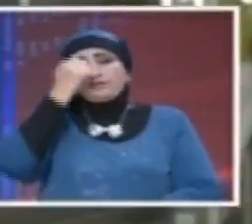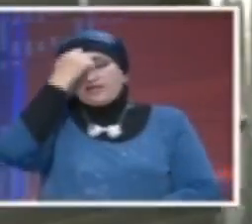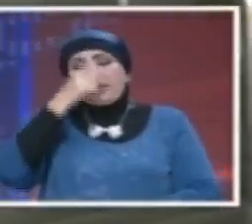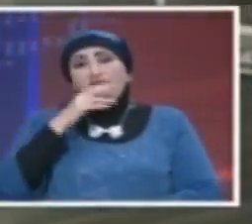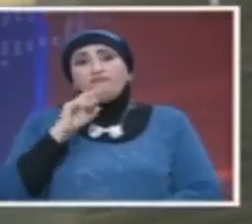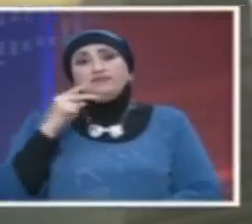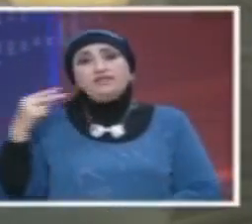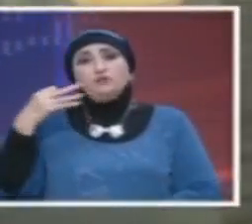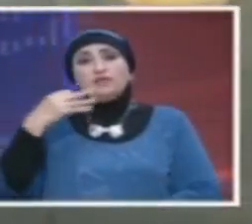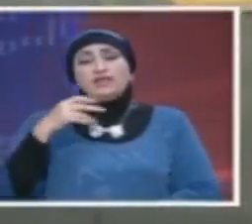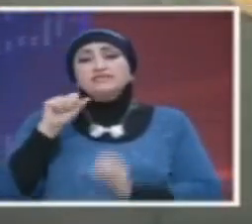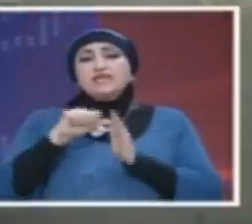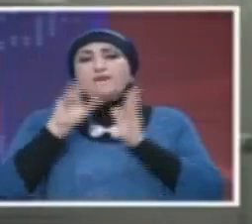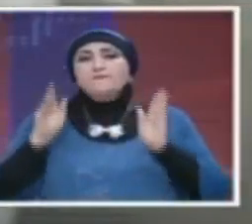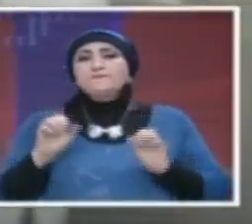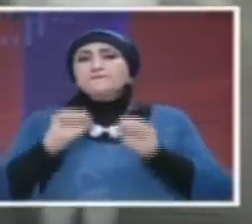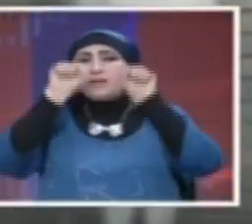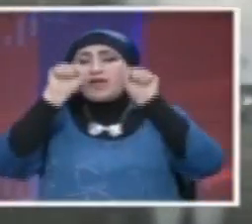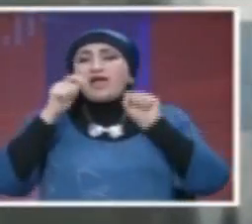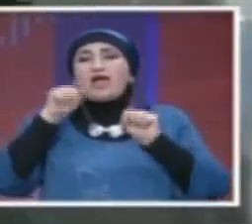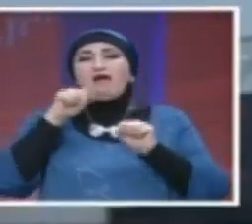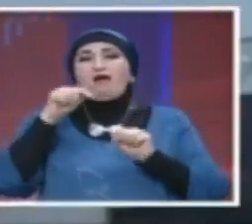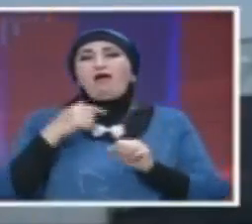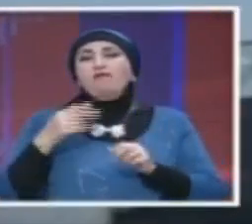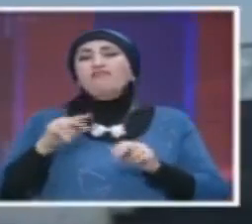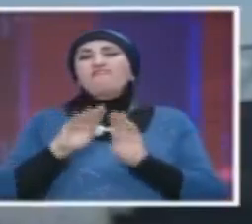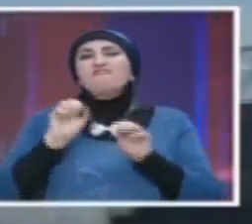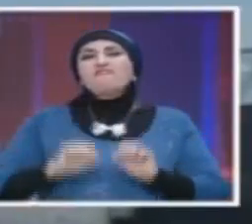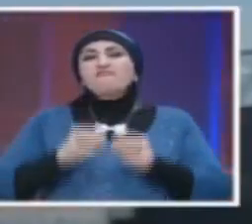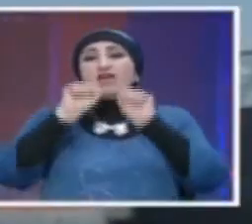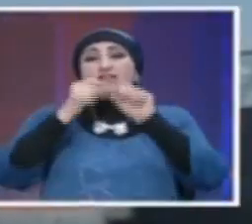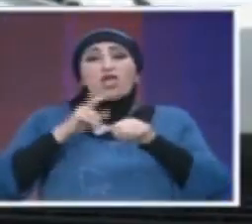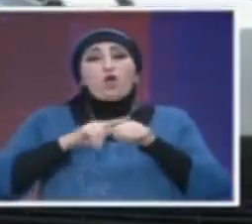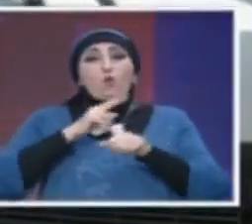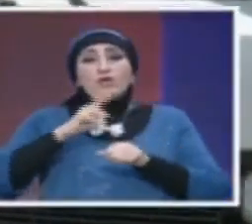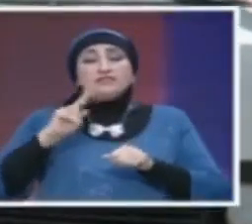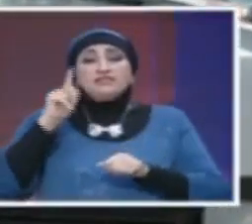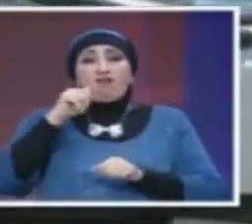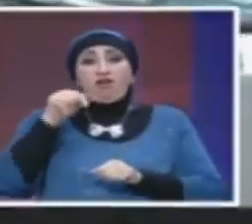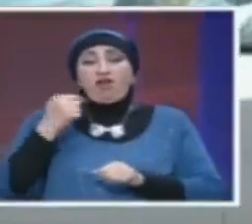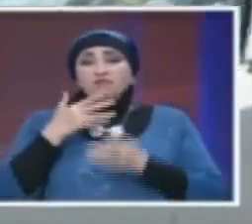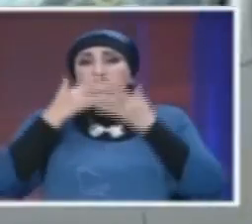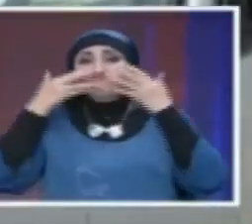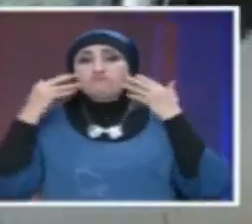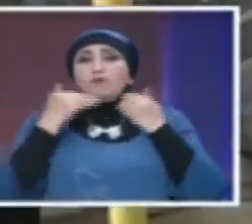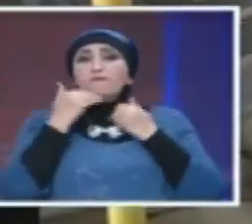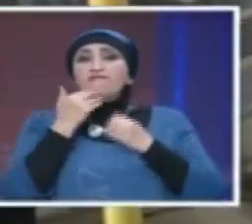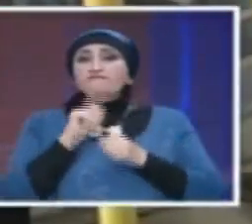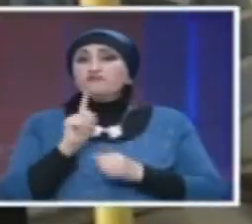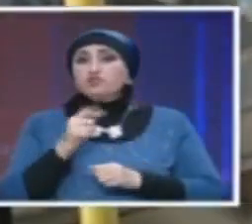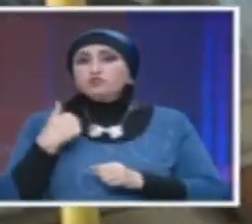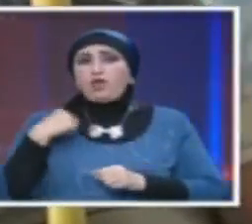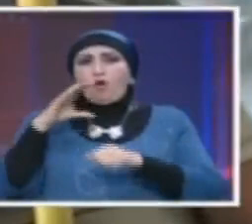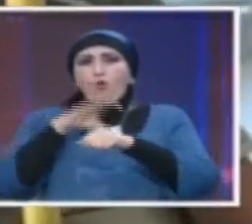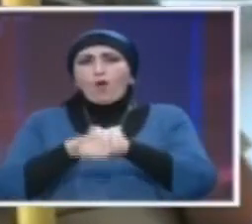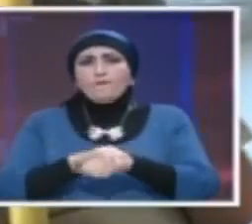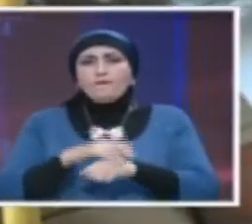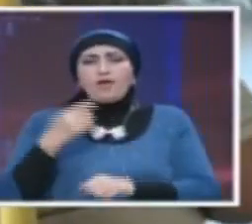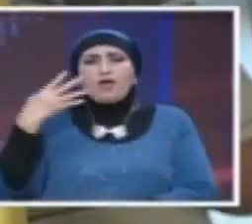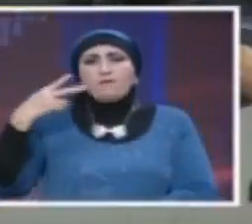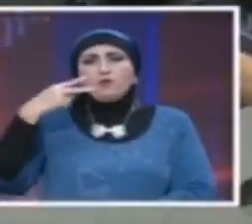2,430 محلا مخالفا لقرار الغلق. وفي مجال مخالفة عدم ارتداء الكمامات، تم ضبط عدد